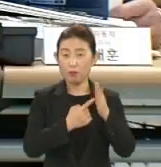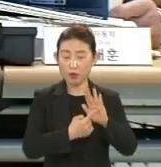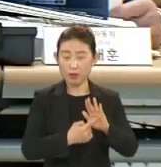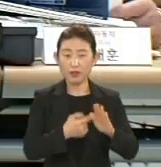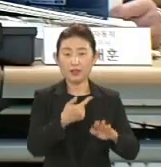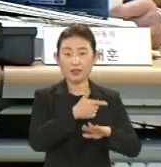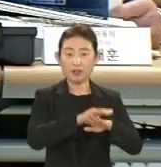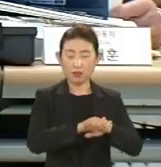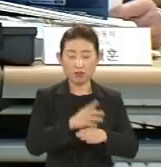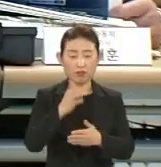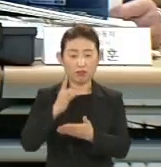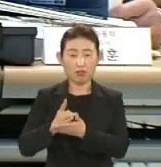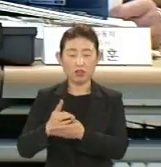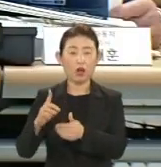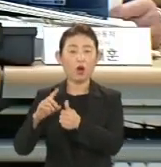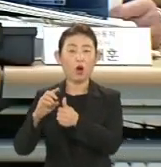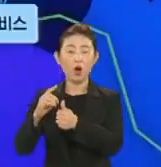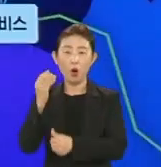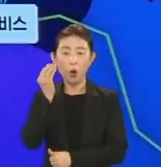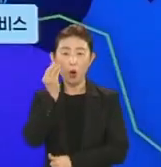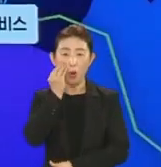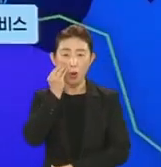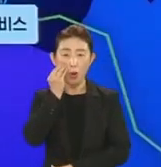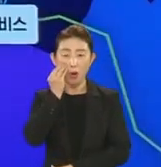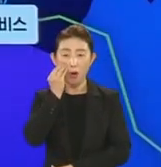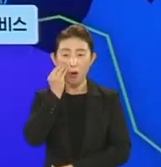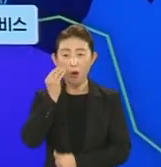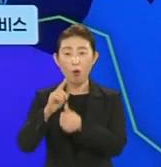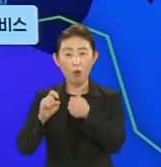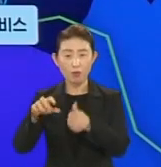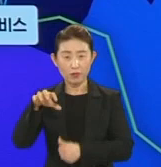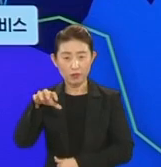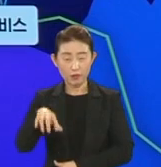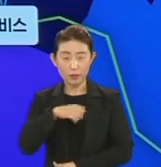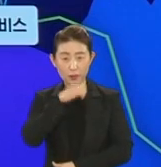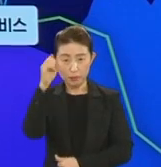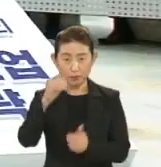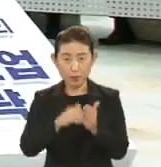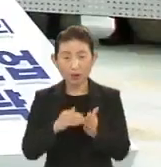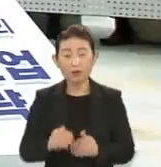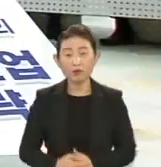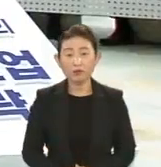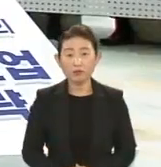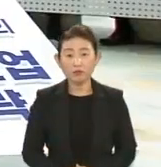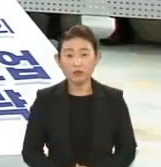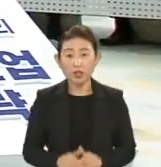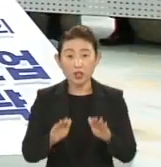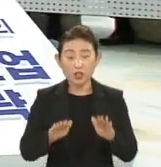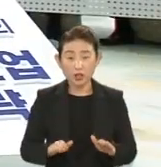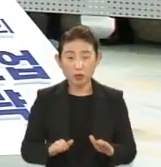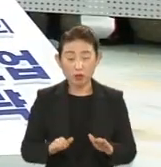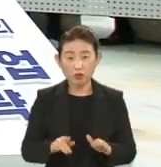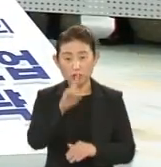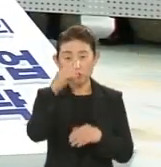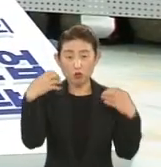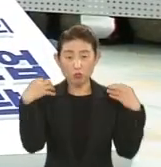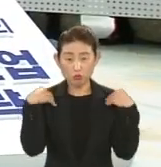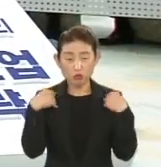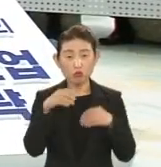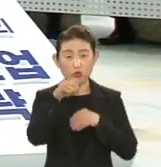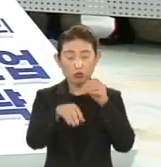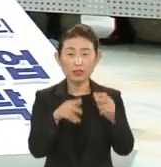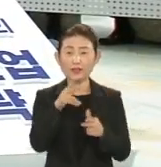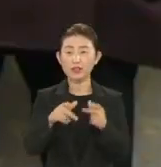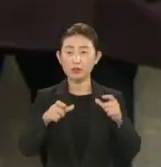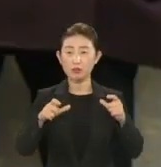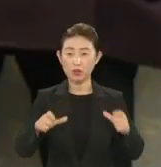천안, 홍성 세 곳이 신규 국가산업단지 후보지에 포함됐습니다. 정부는 이번 국가산업단지 조성이